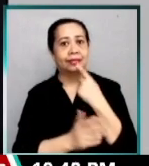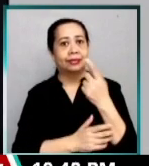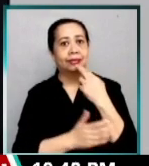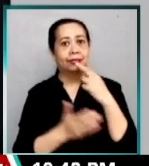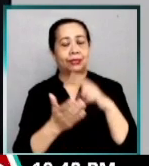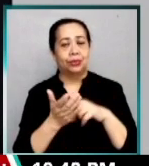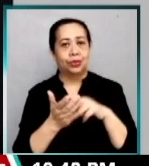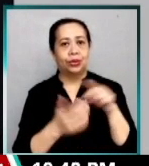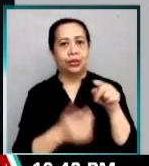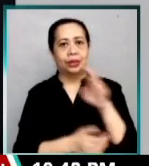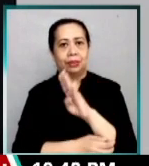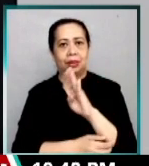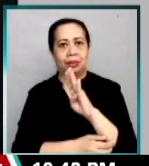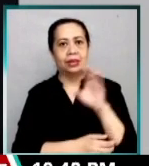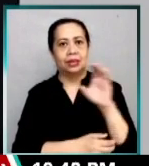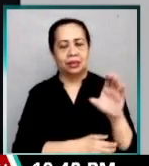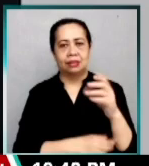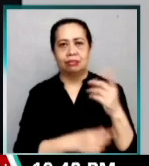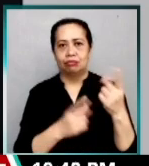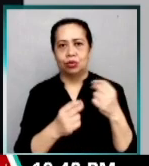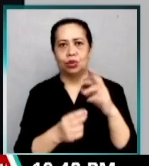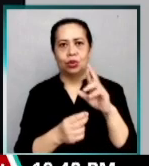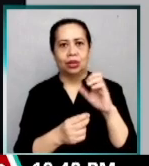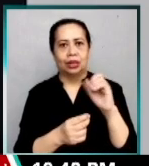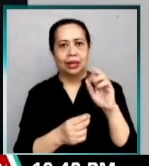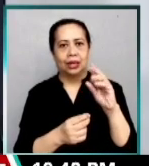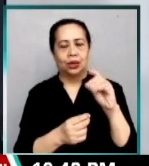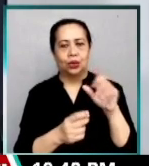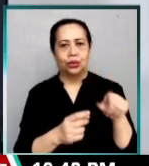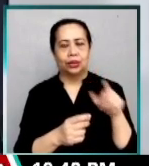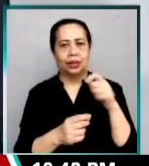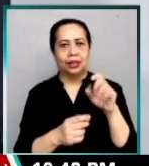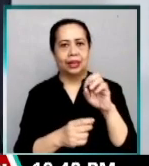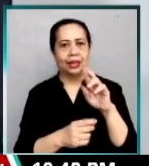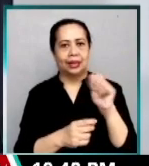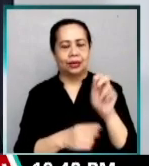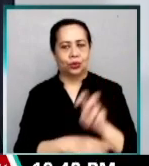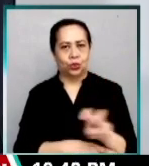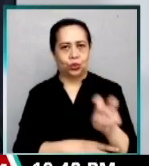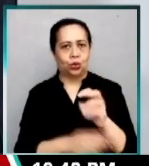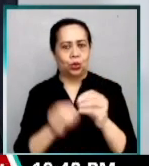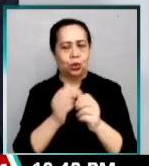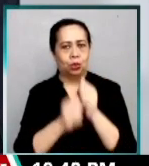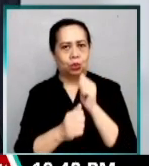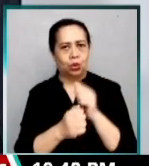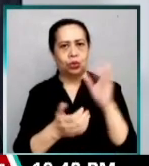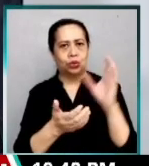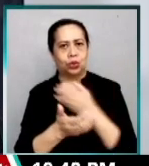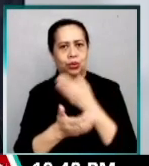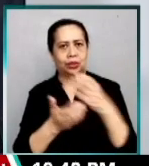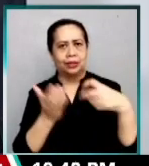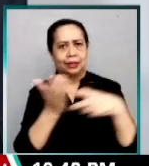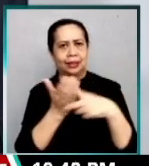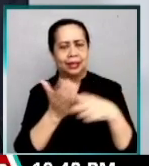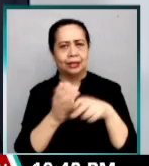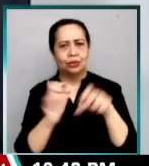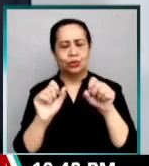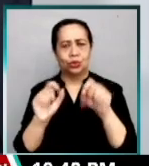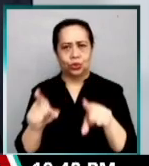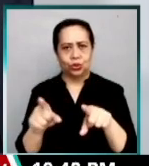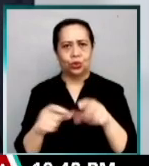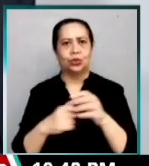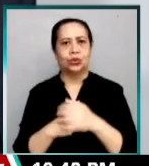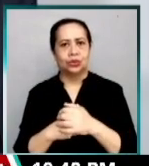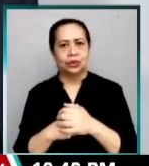BBC, nakagawa ng record ang The Eras Tour for the most concert tickets sold by an artist in